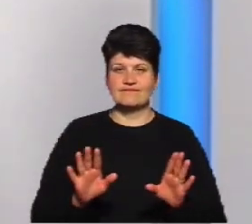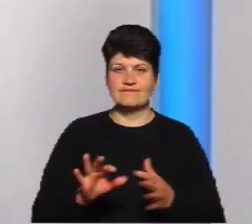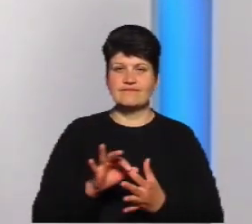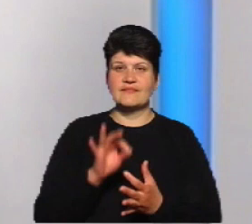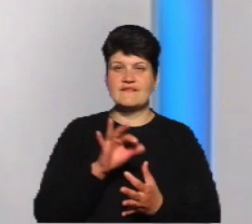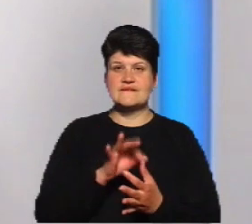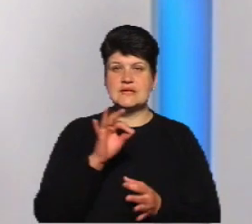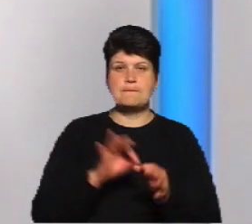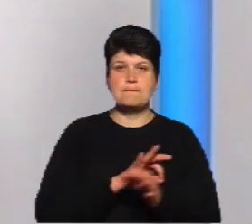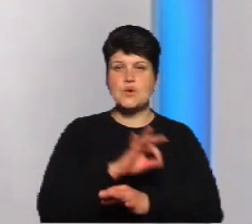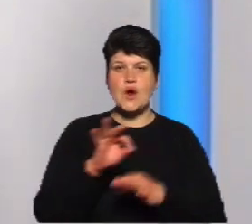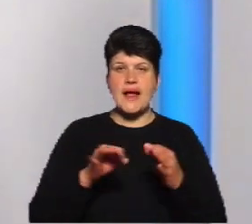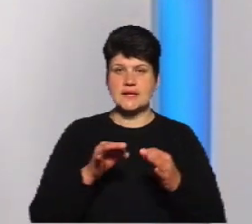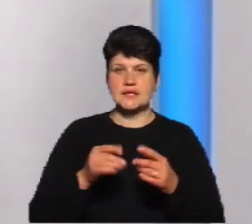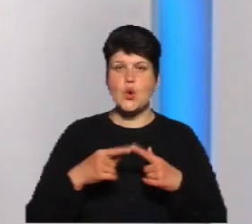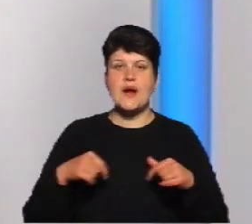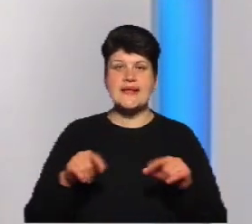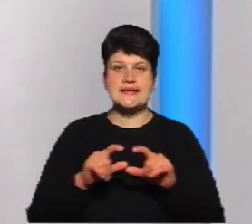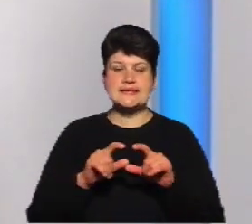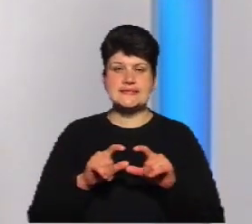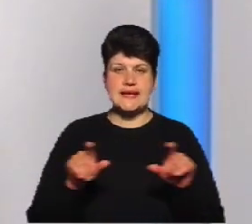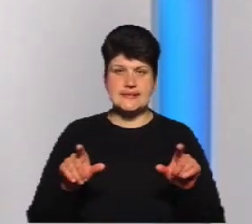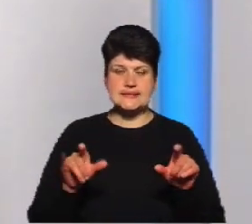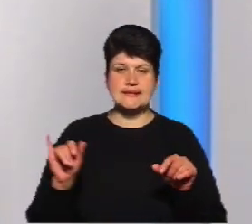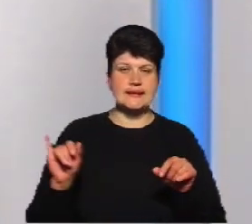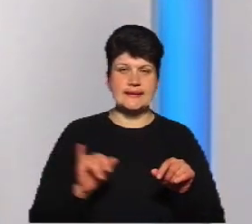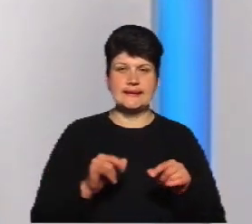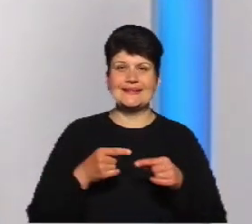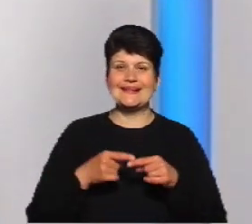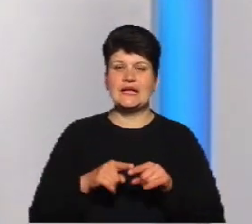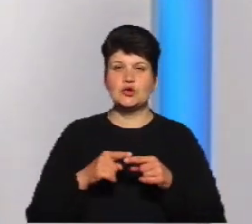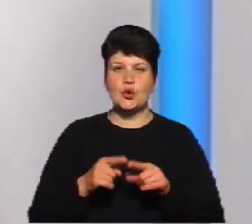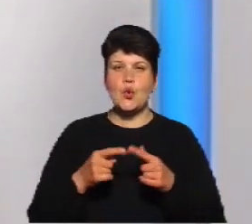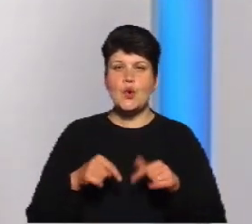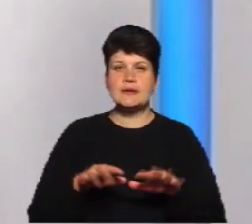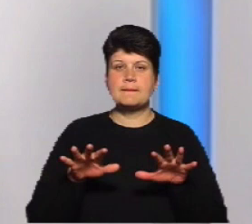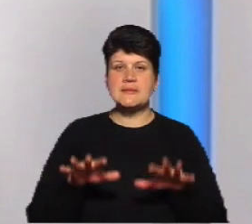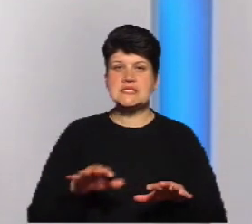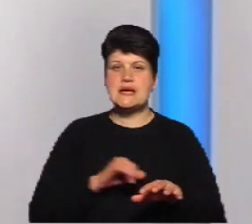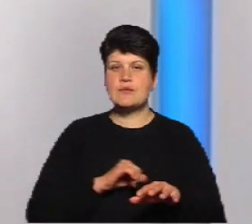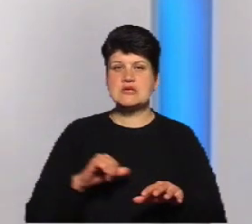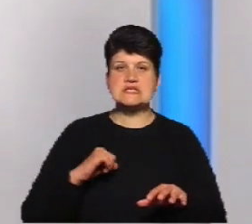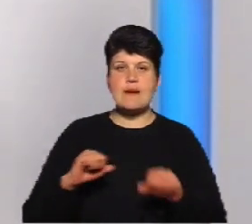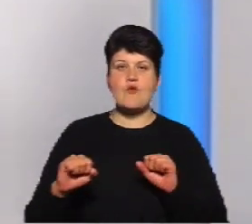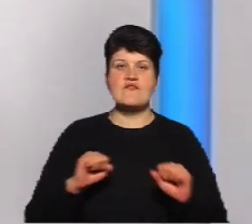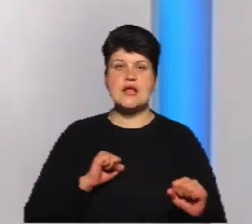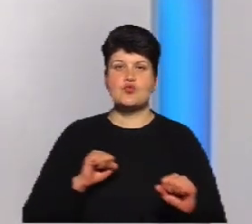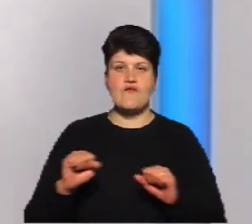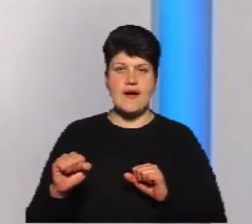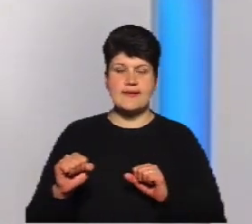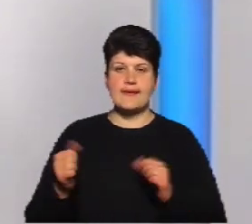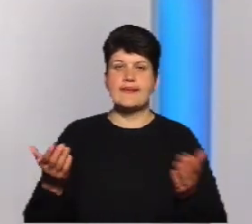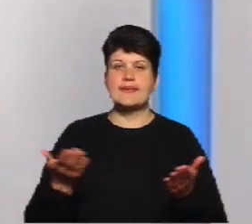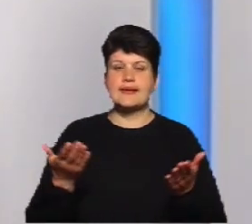проєктних організацій і технологій органів місцевого самоврядування, які на